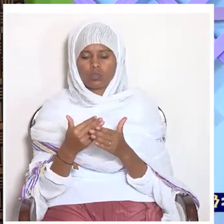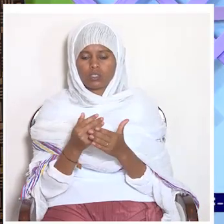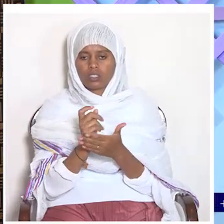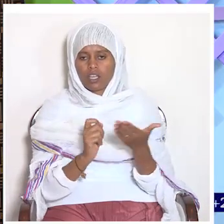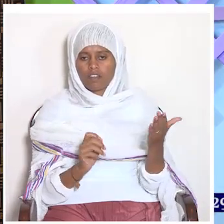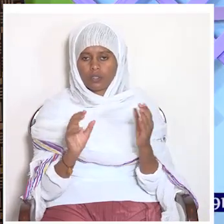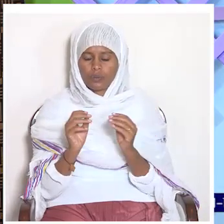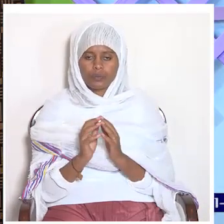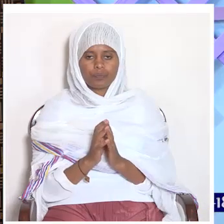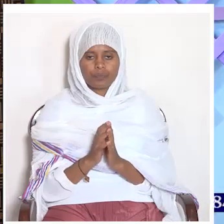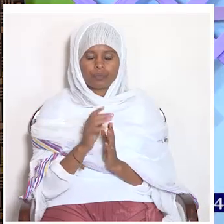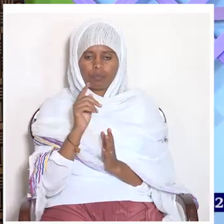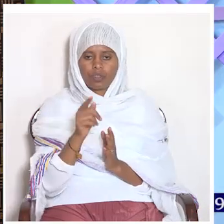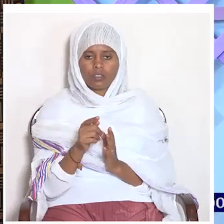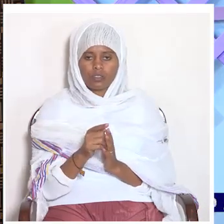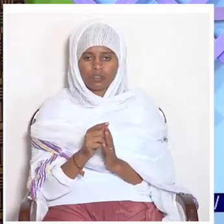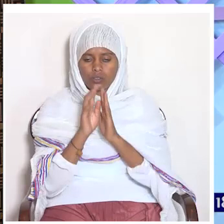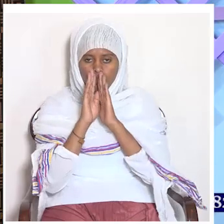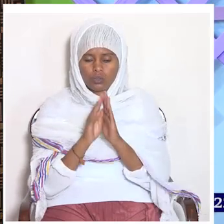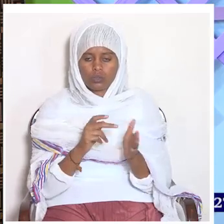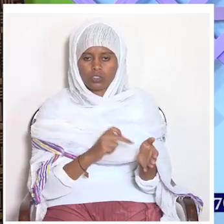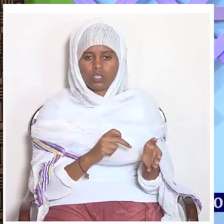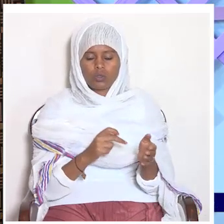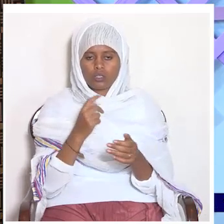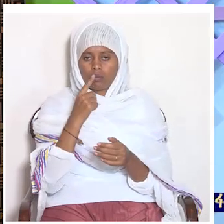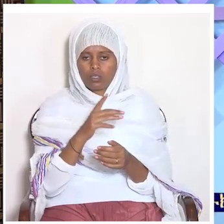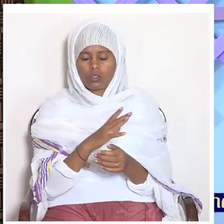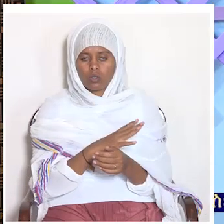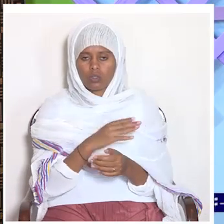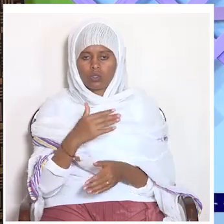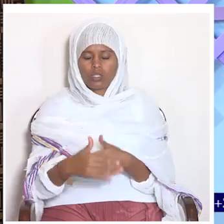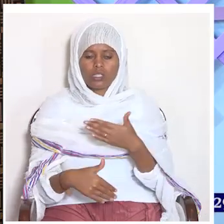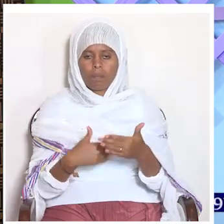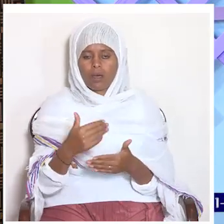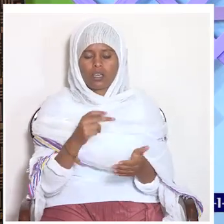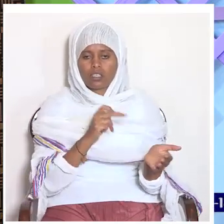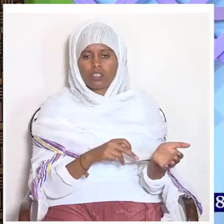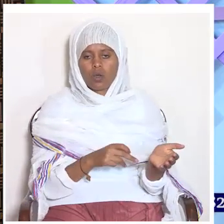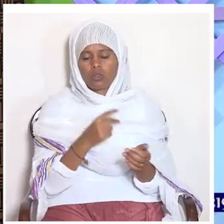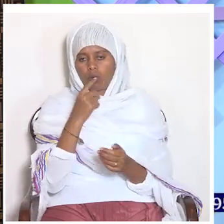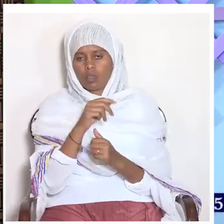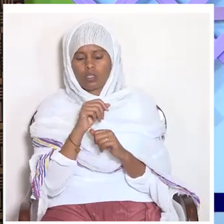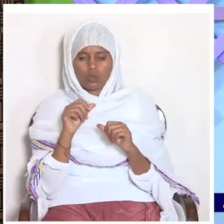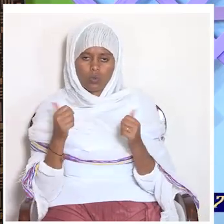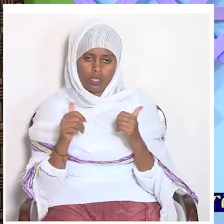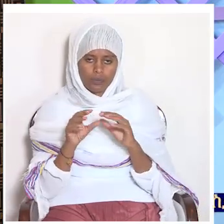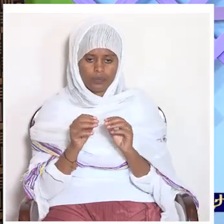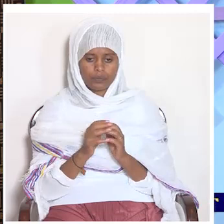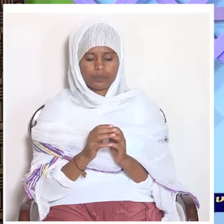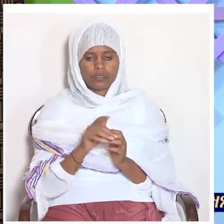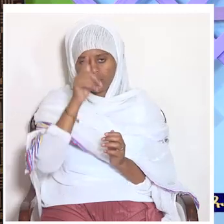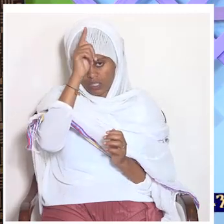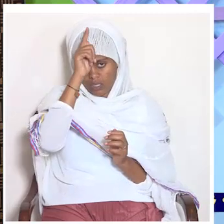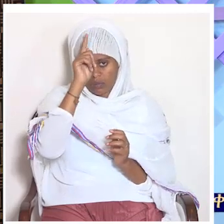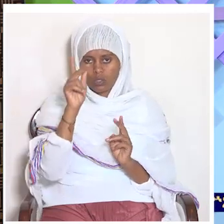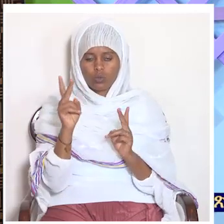ብመዝሙር ዝደረሰ እዩ። ለዚ ቅዱስ ዳዊት ተባሂሉ ጥቀስ ከሎ ዘማሪ ዳዊት ተባሂሉ እውን ይጥቀስ